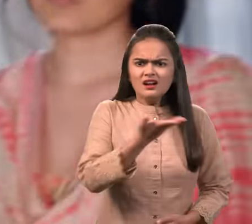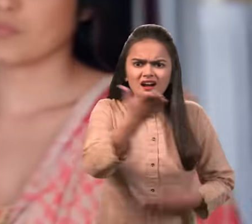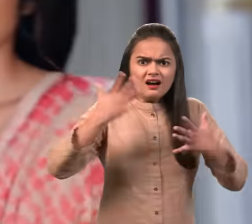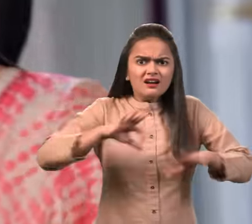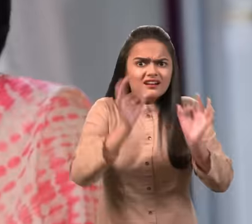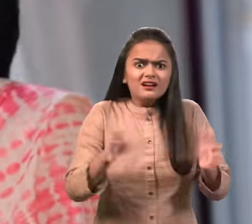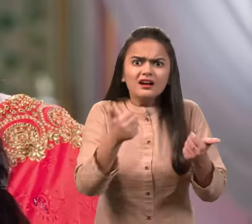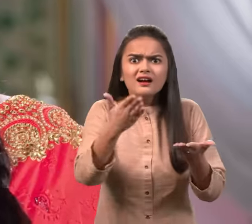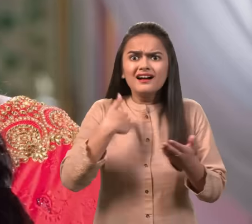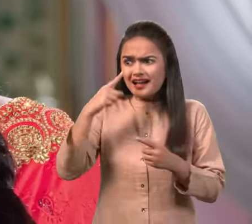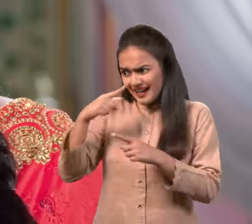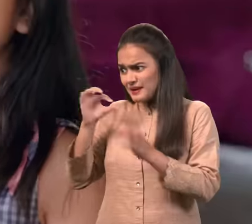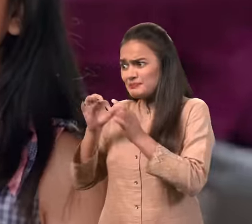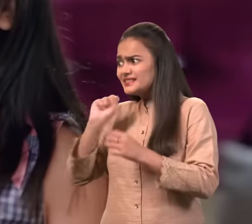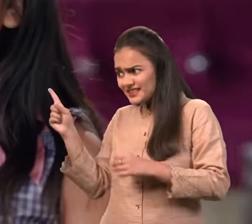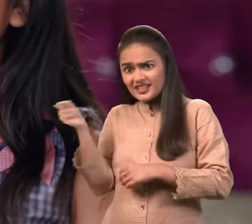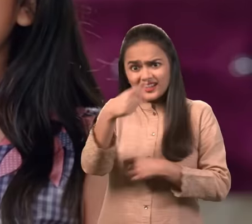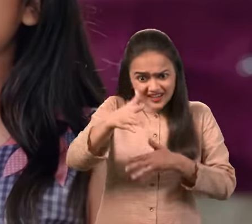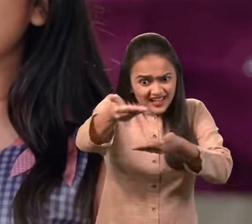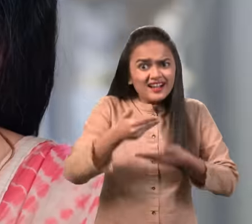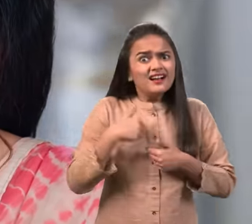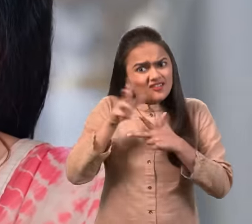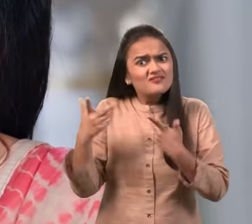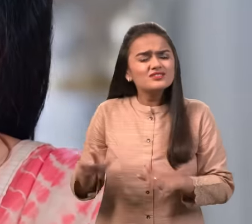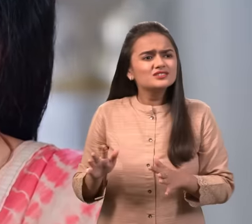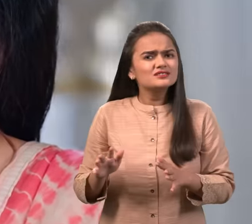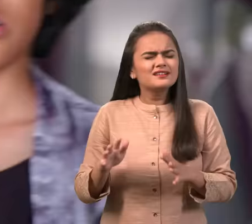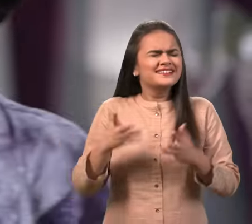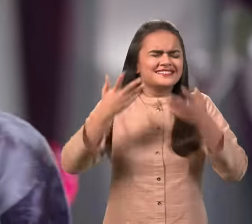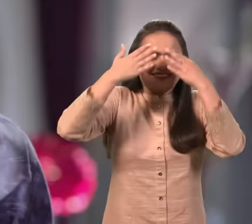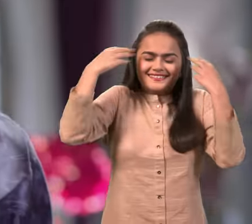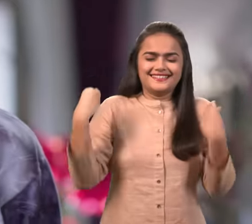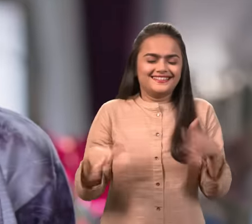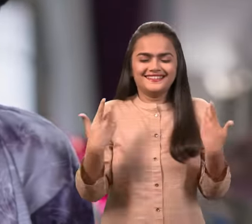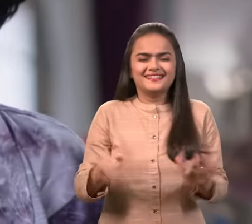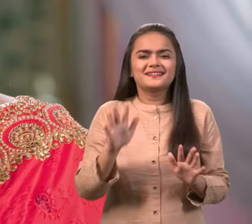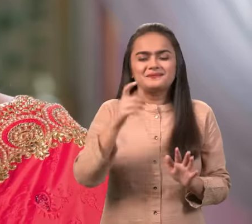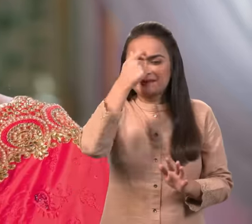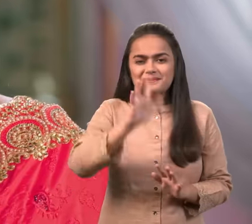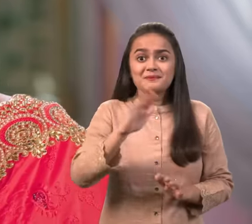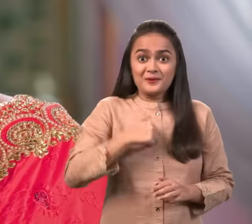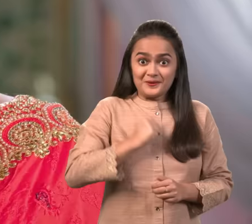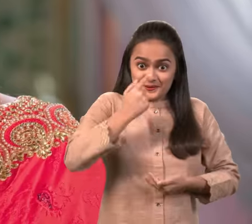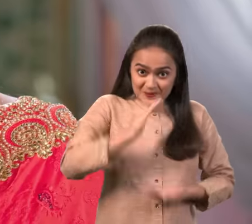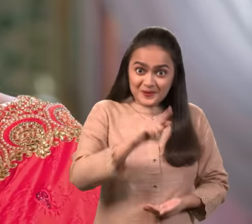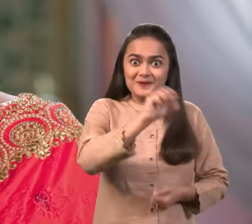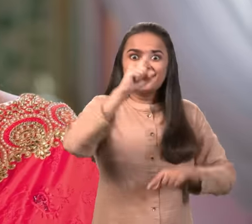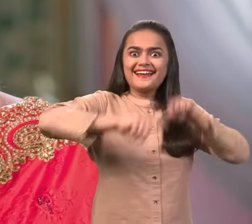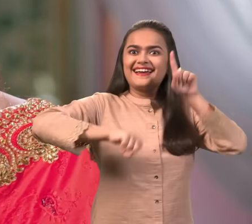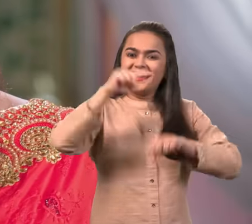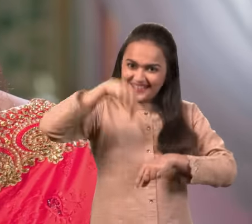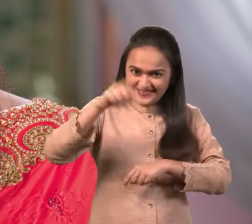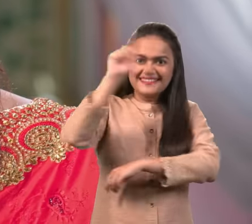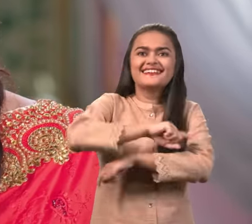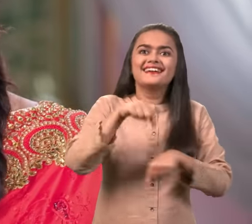अरे आप सब तैयार नहीं हुए? मैंने बंसी को भेजा था न्योता देने के लिए। खैर कोई बात नहीं, मेरी बेटी पम्मी का संगीत शुरू